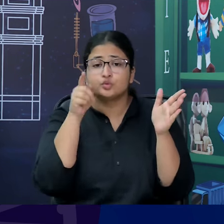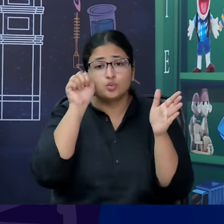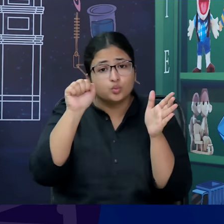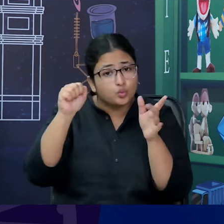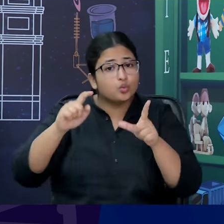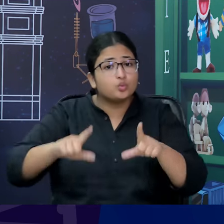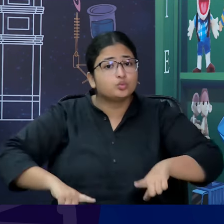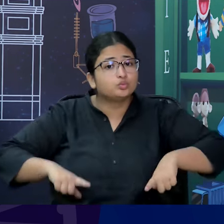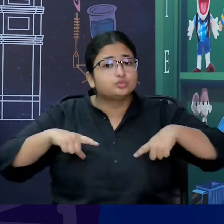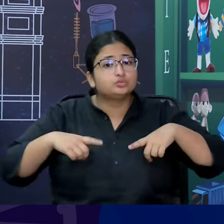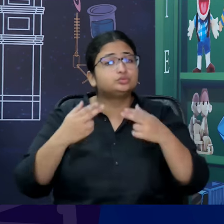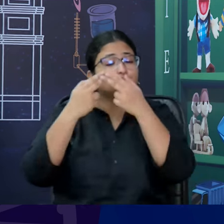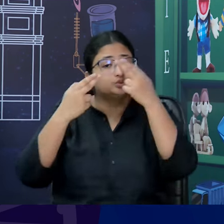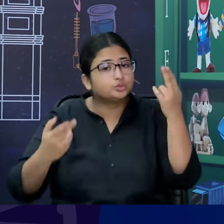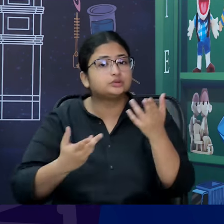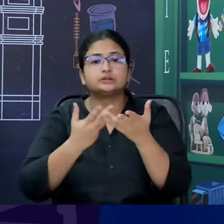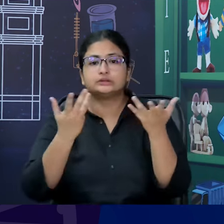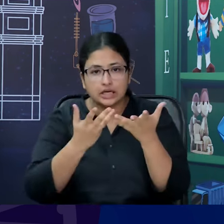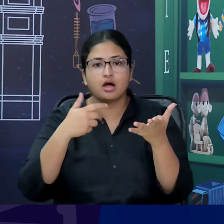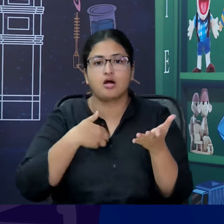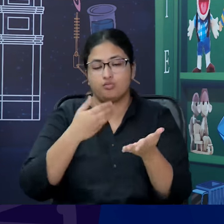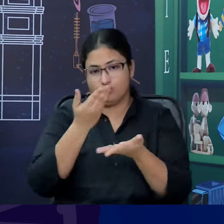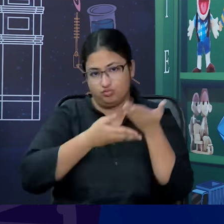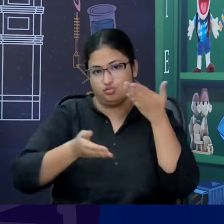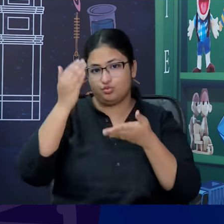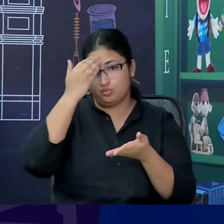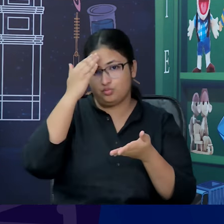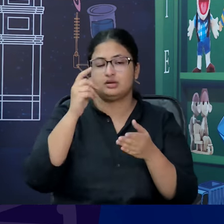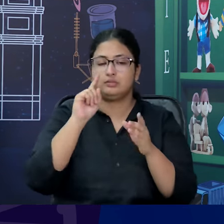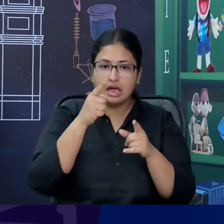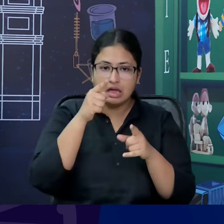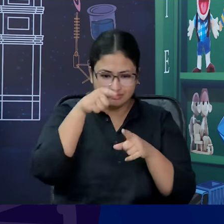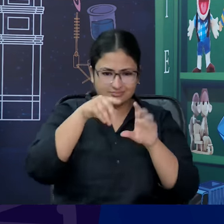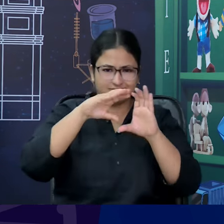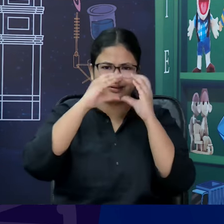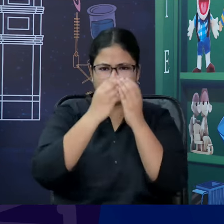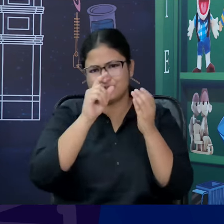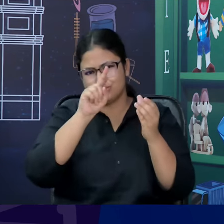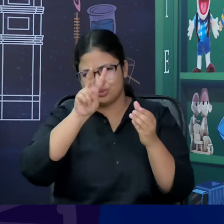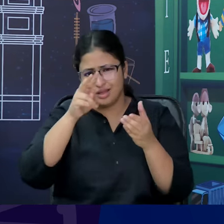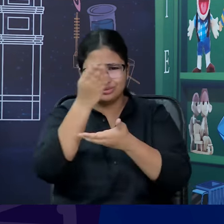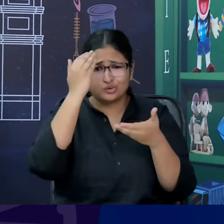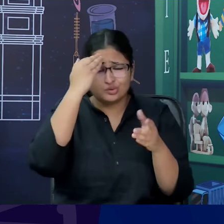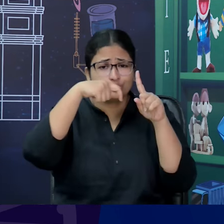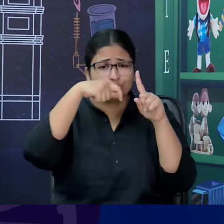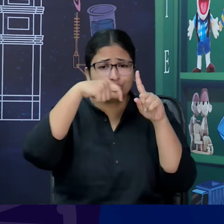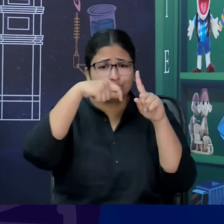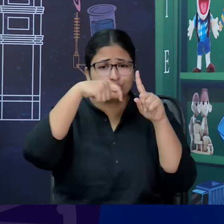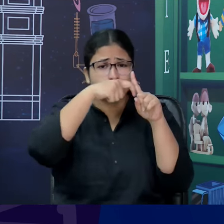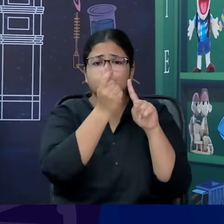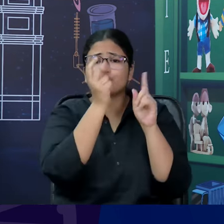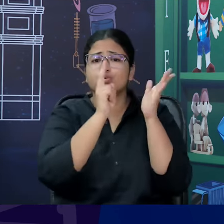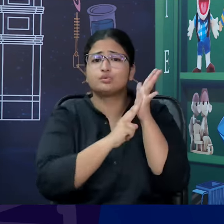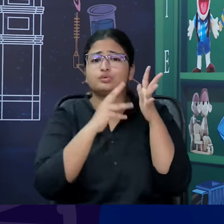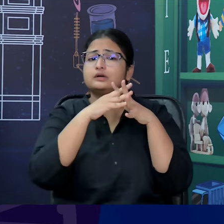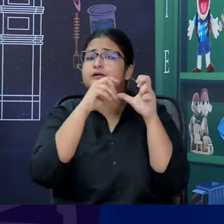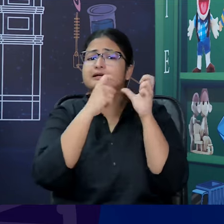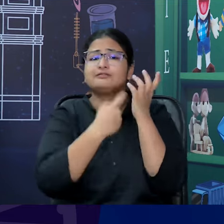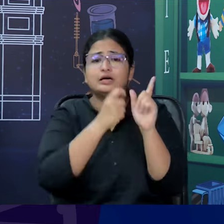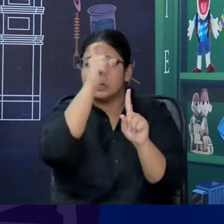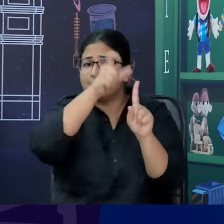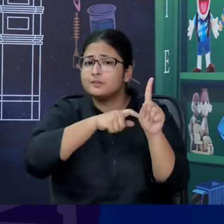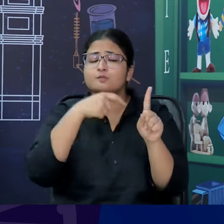जानना बेहद जरूरी है हालांकि 12वीं के छात्र हैं उन्हें जरूर कुवर नारायण के बारे में जानकारी होगी लेकिन एक बार मैं सर से आग्रह करूंगा